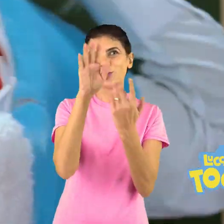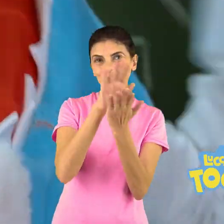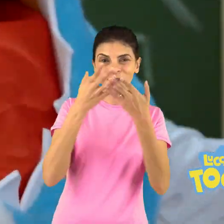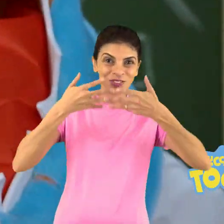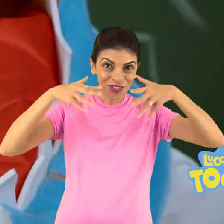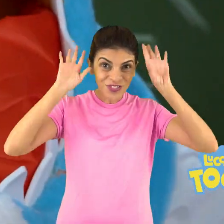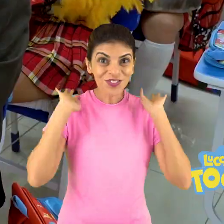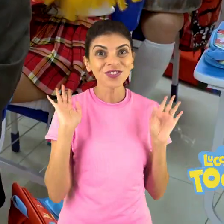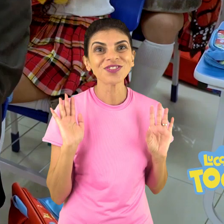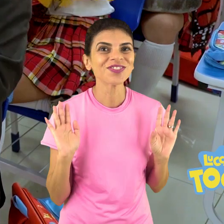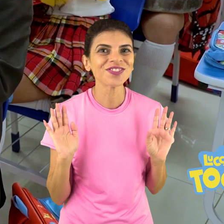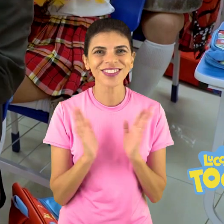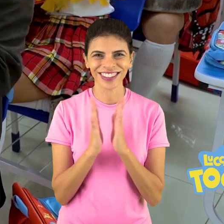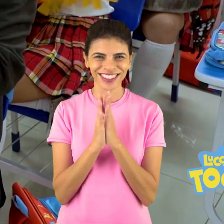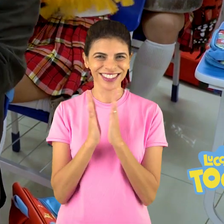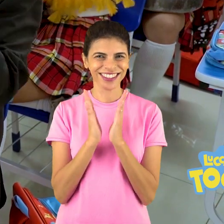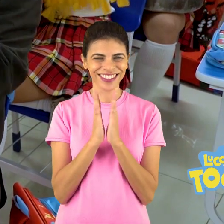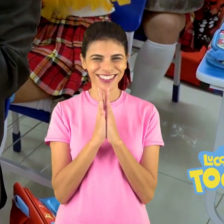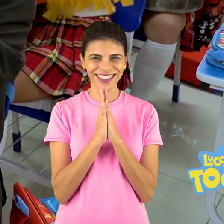tu-tu-ru-tu-tu-ru-tu.